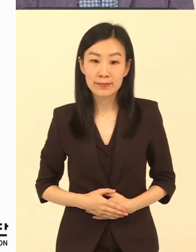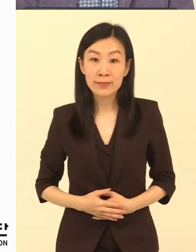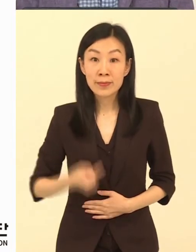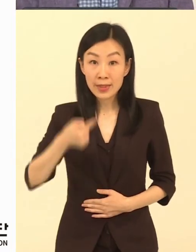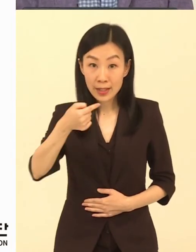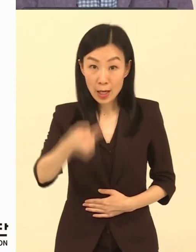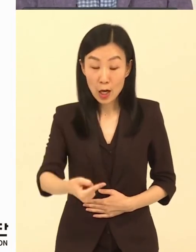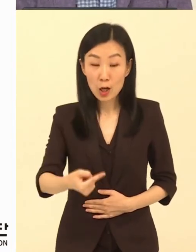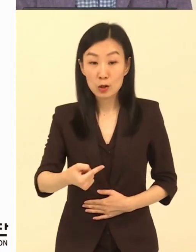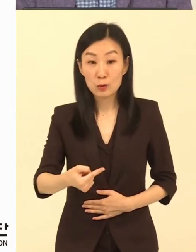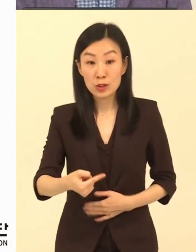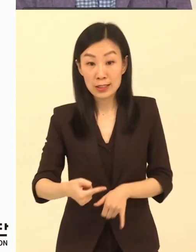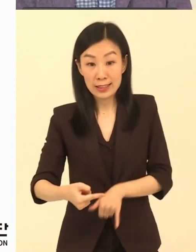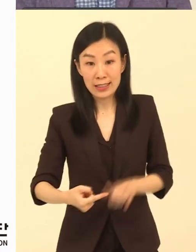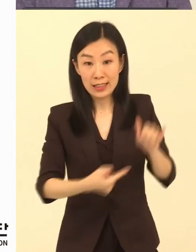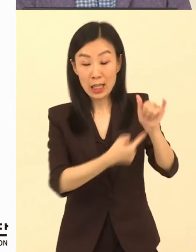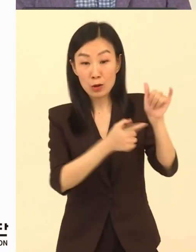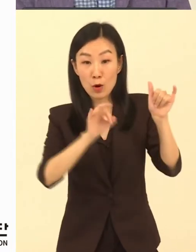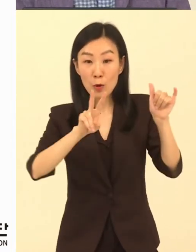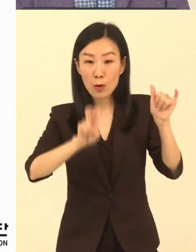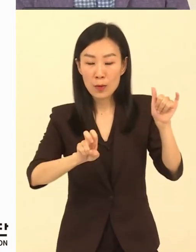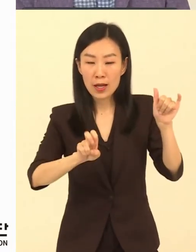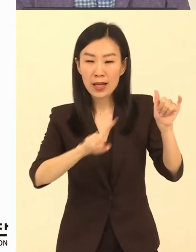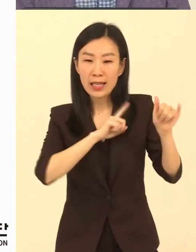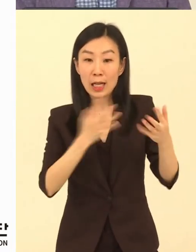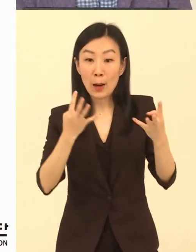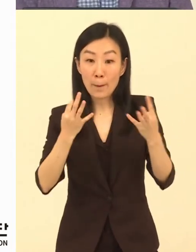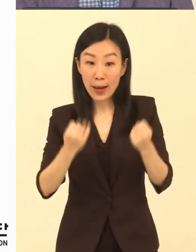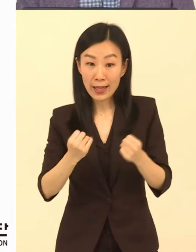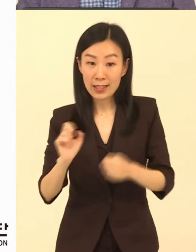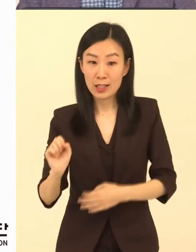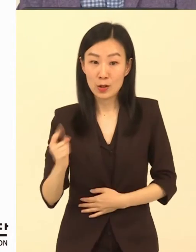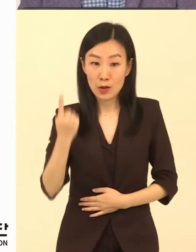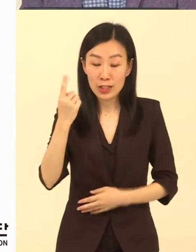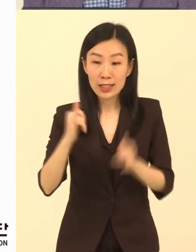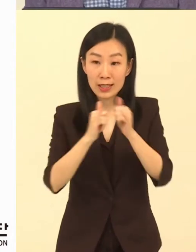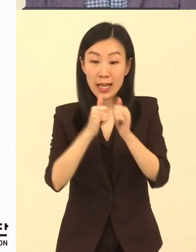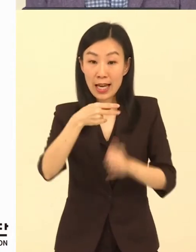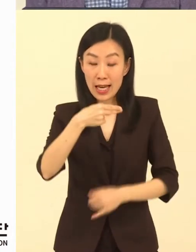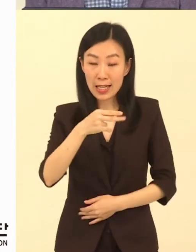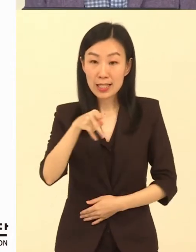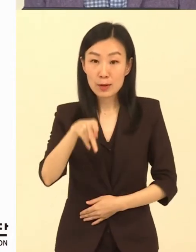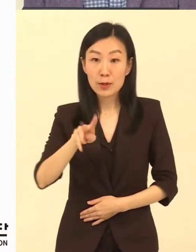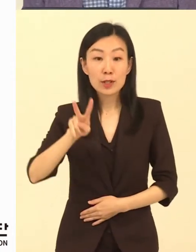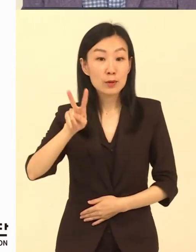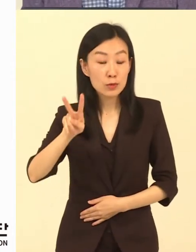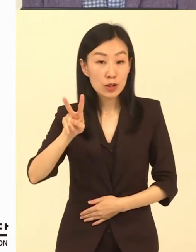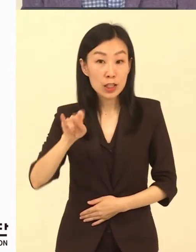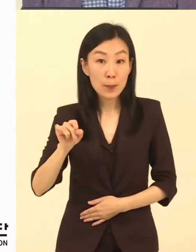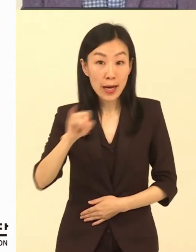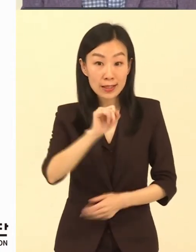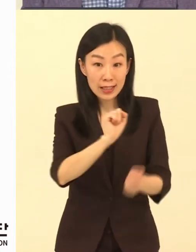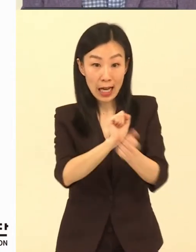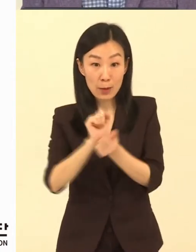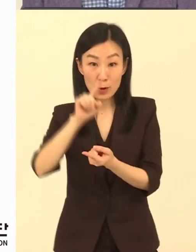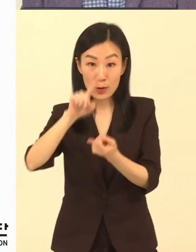다음은 자궁경부암의 가장 흔한 원인인 인유두종 바이러스 감염에 관련된 질문입니다.